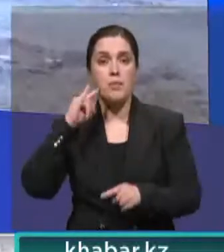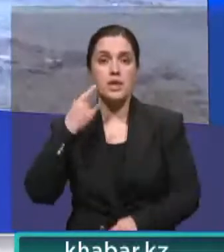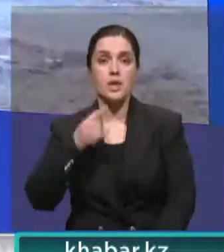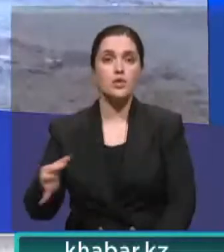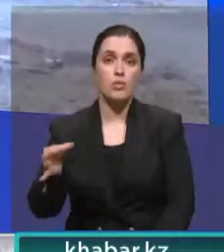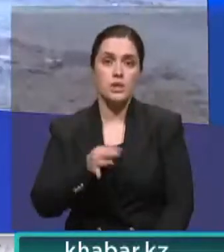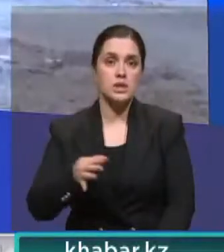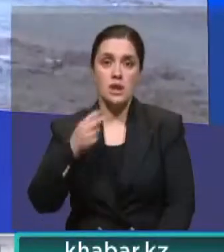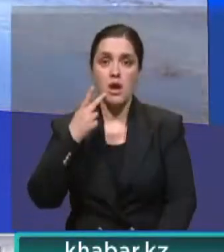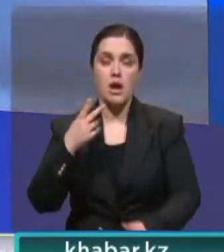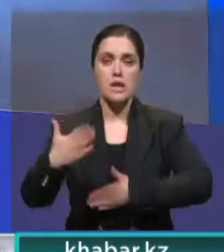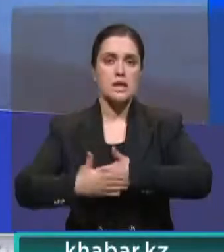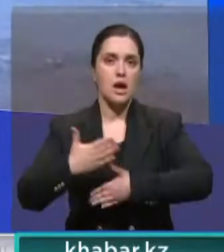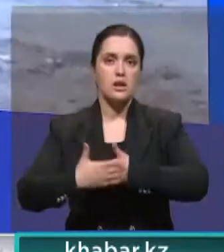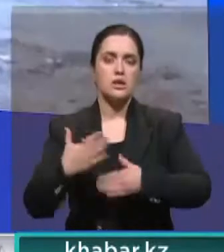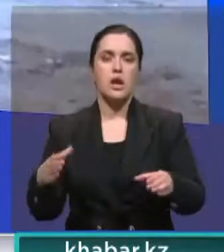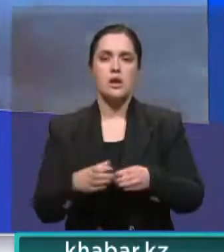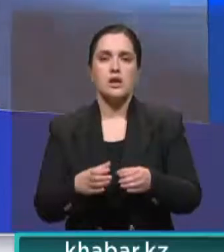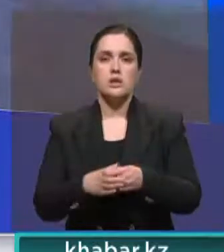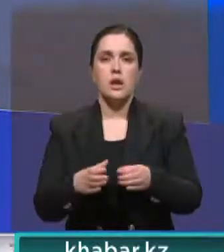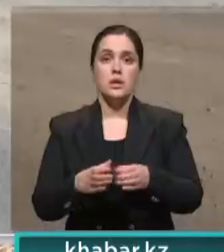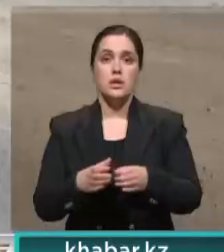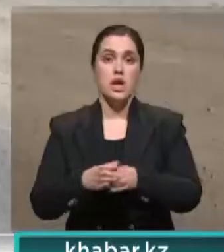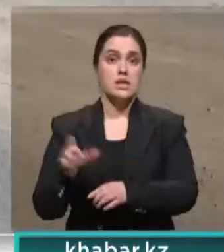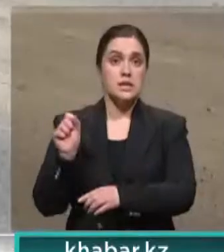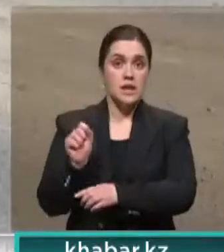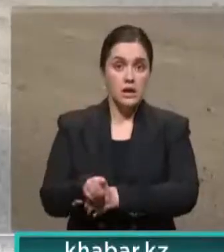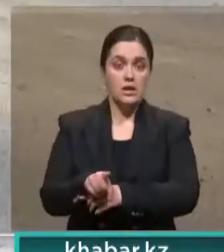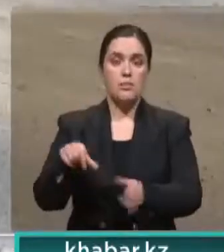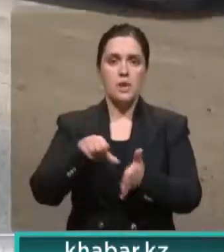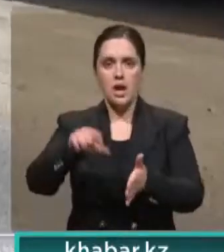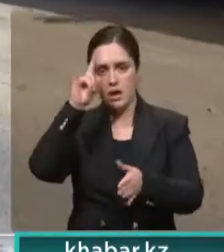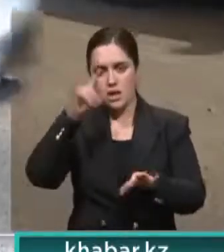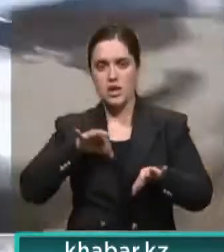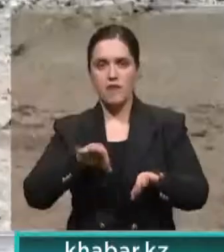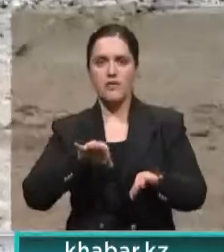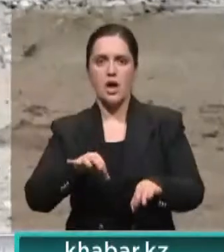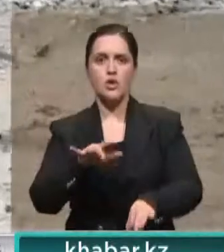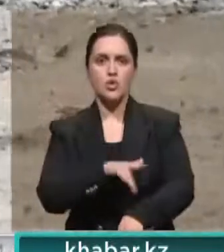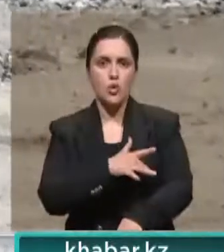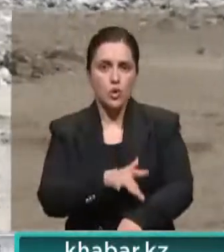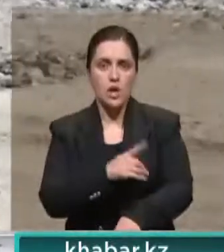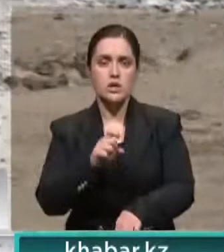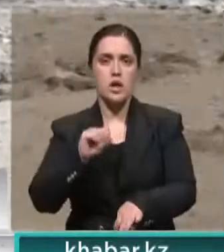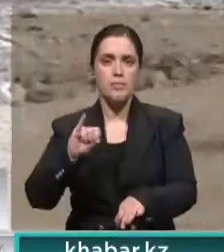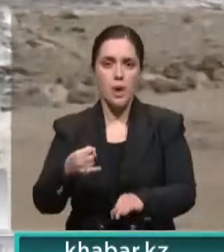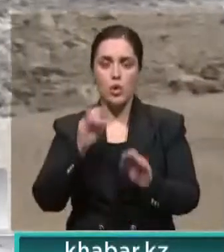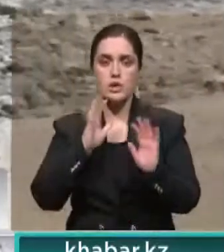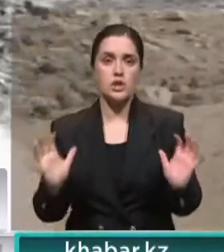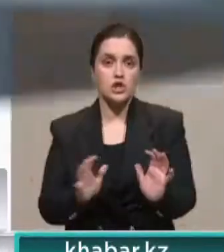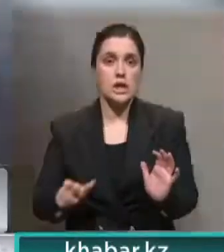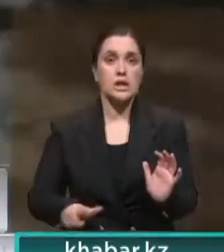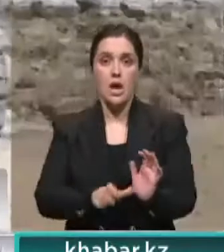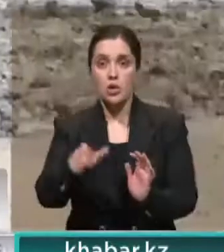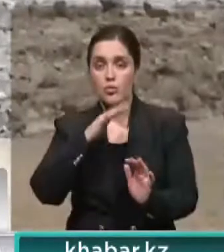в Павлодарской области наказали подрядные организации, представители Казавтожола, коммунальщиков за плохое содержание дорог и